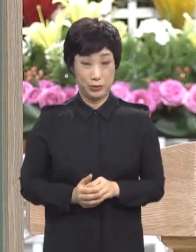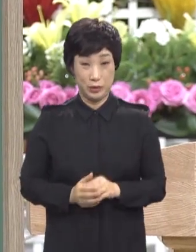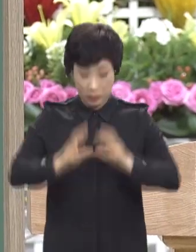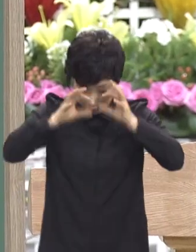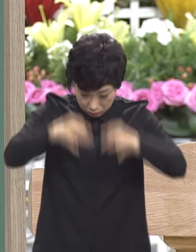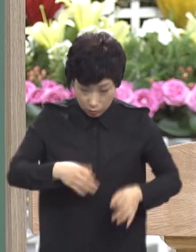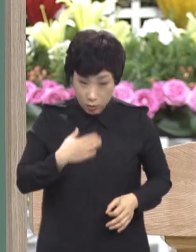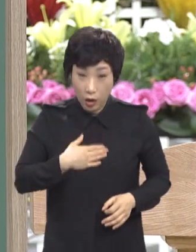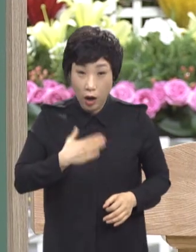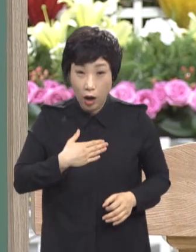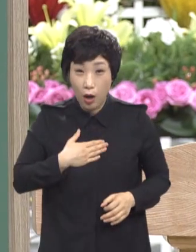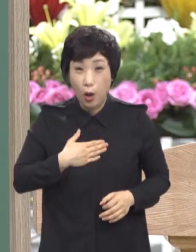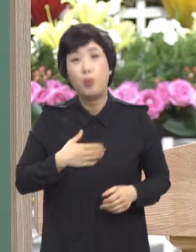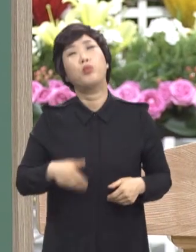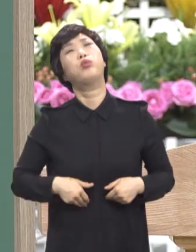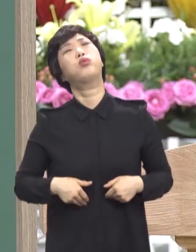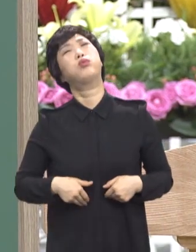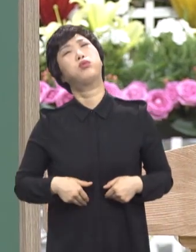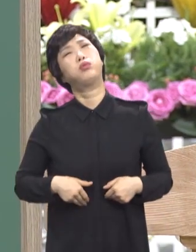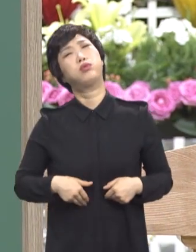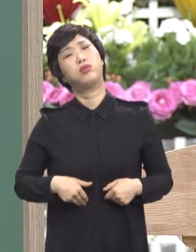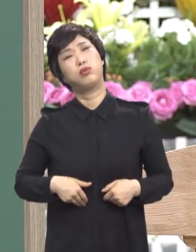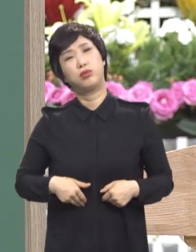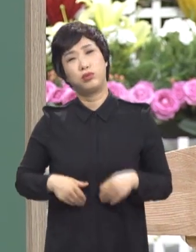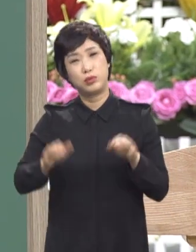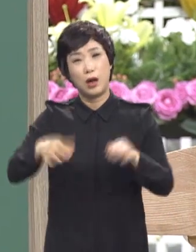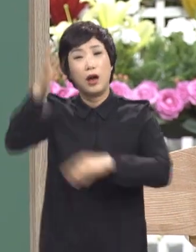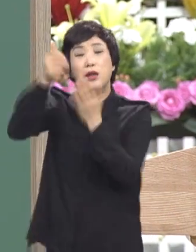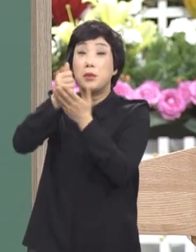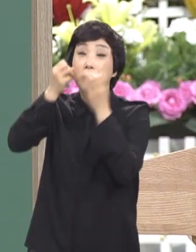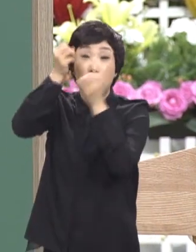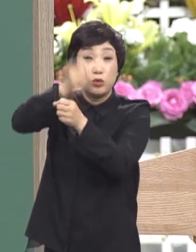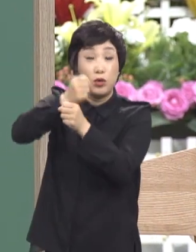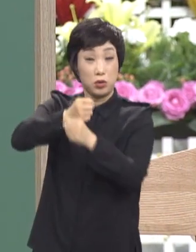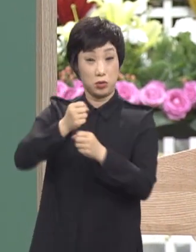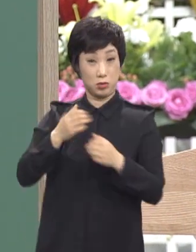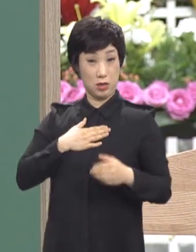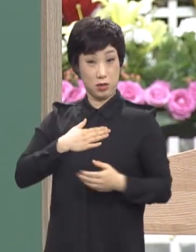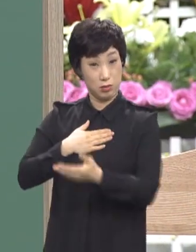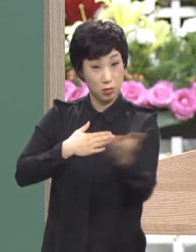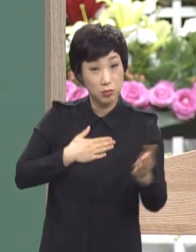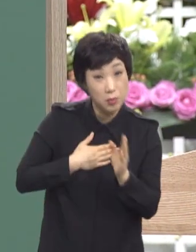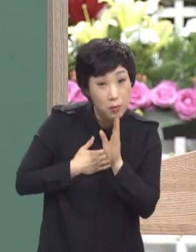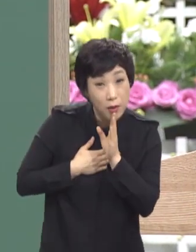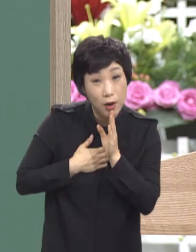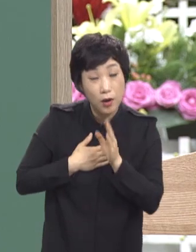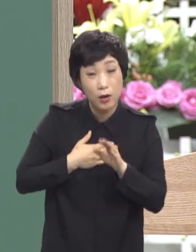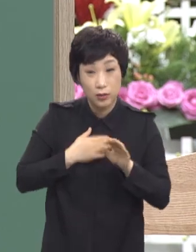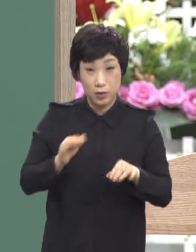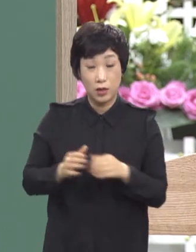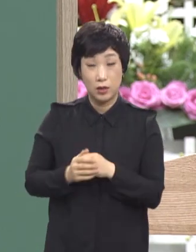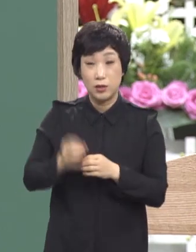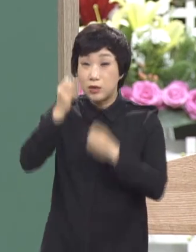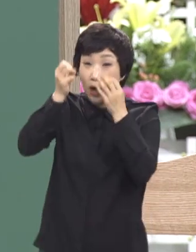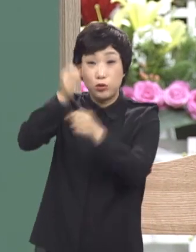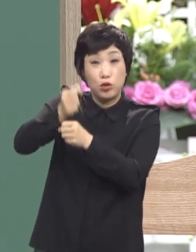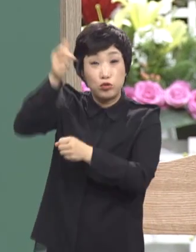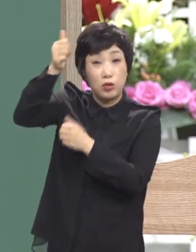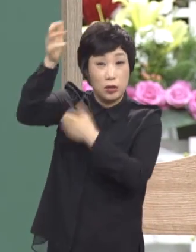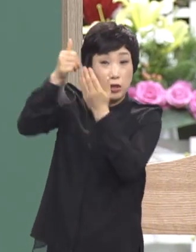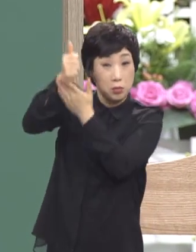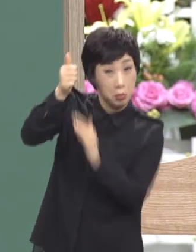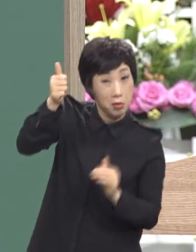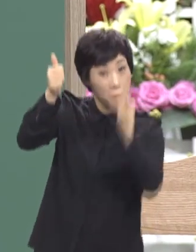풍수를 알아야 되잖아. 하나님의 창조에서 만들어진 인간이 어떻게 창조자로 복귀할 수